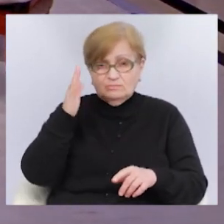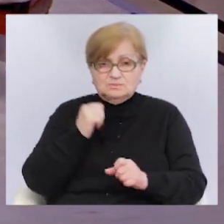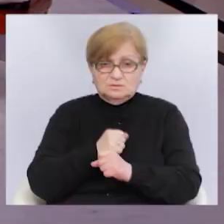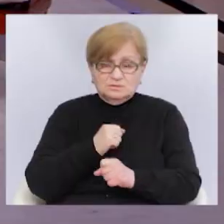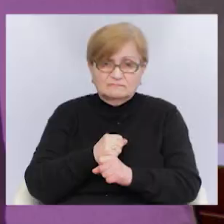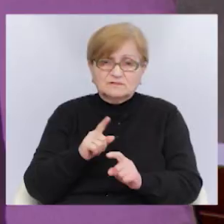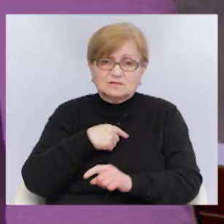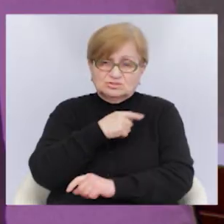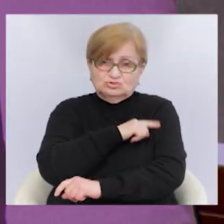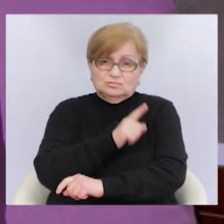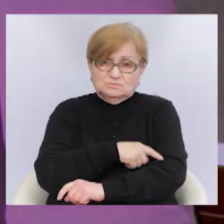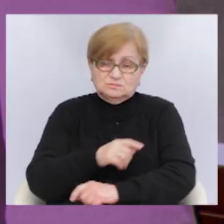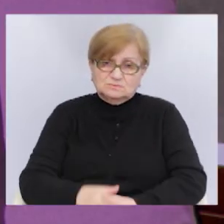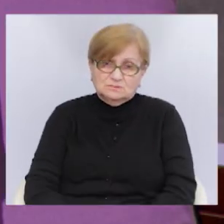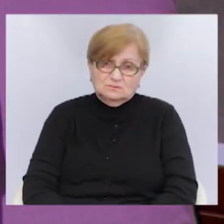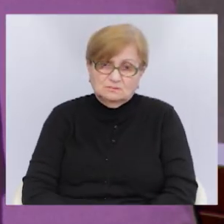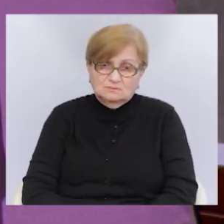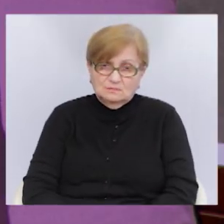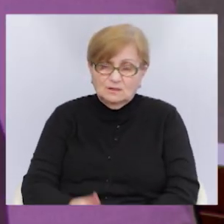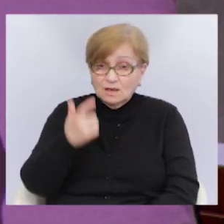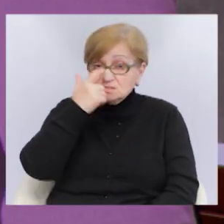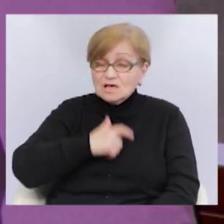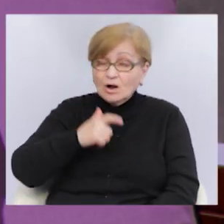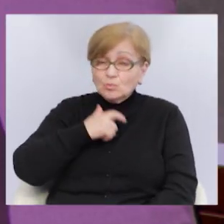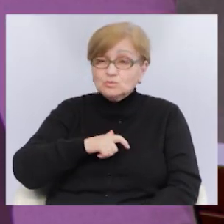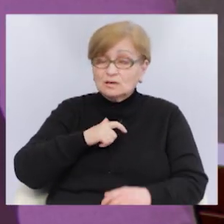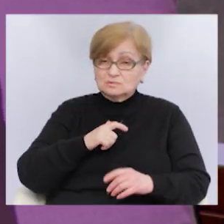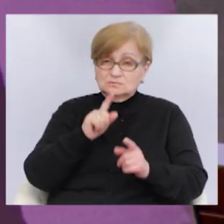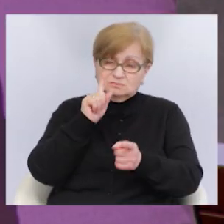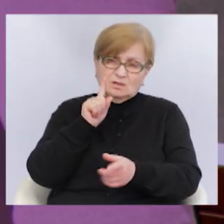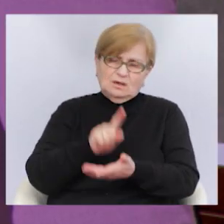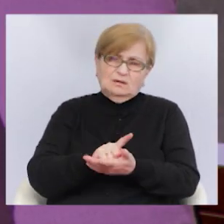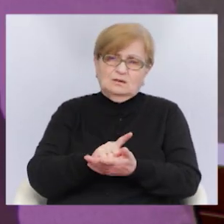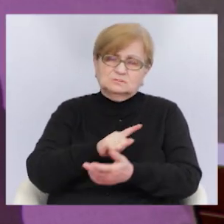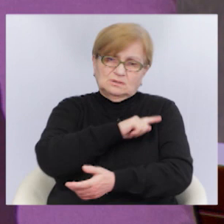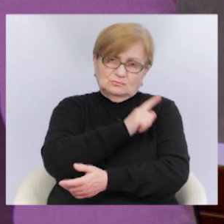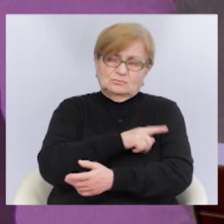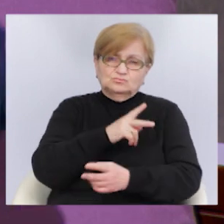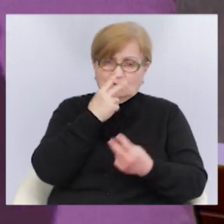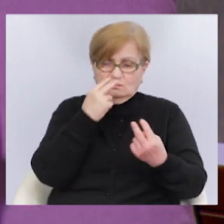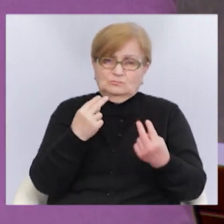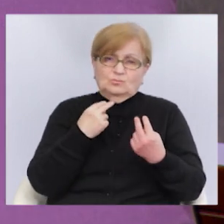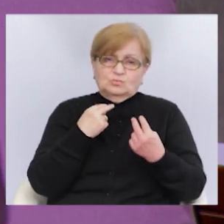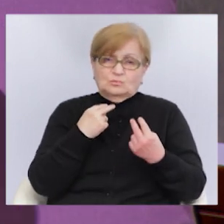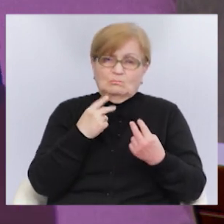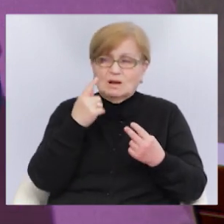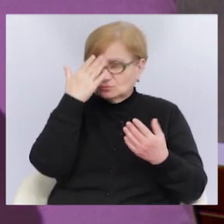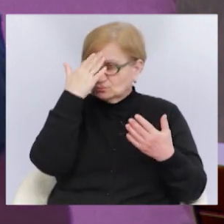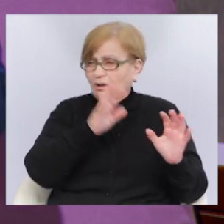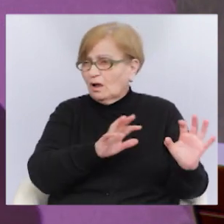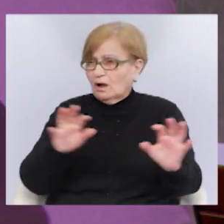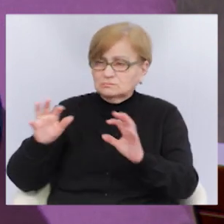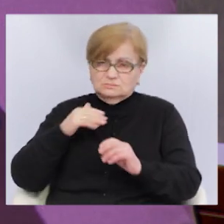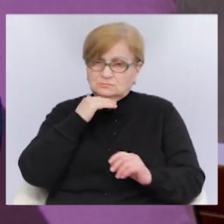ჩვენ შეგვიძლია. კი ბატონო, ან საკუთარ თავზე ზრუნვა მოკლედ კარგი საშუალება არის, ასე ვთქვათ, თუმცა ალბათ ხო, როგორც თქვი,